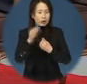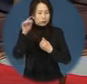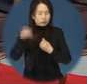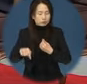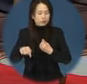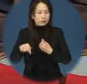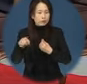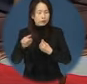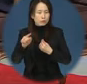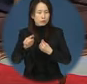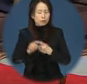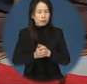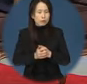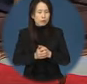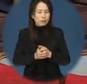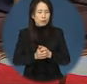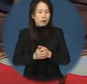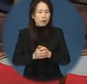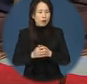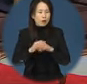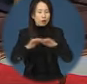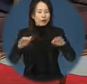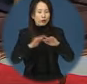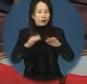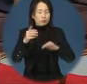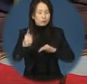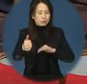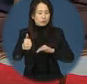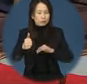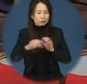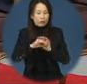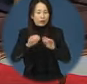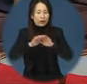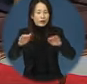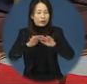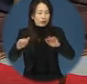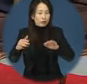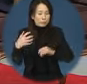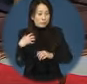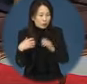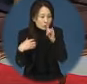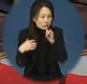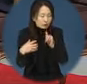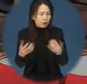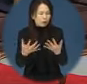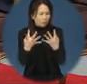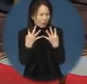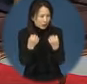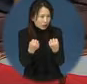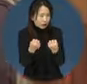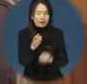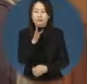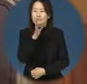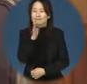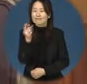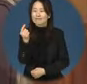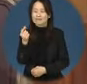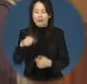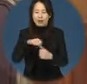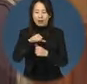중앙 방청 안전 대책 본부 그 하시는 거라 생각하거든요 예 그래서 일도 진짜 많으시죠 실제 그렇습니다